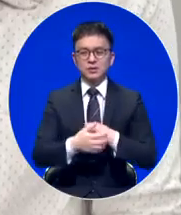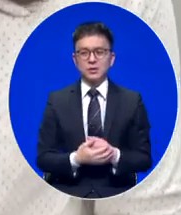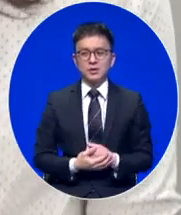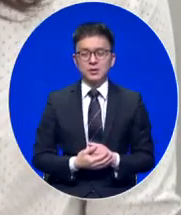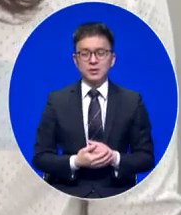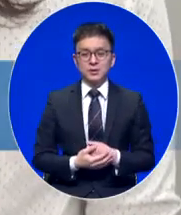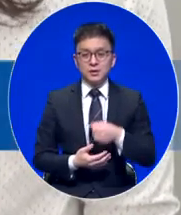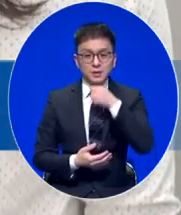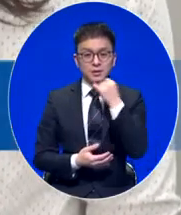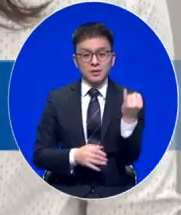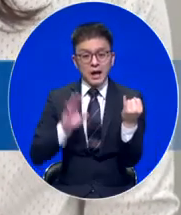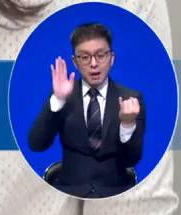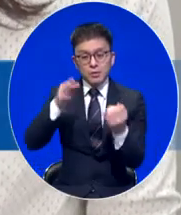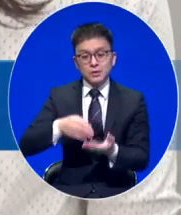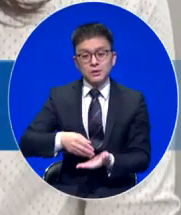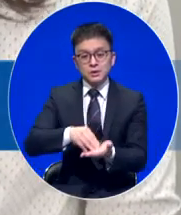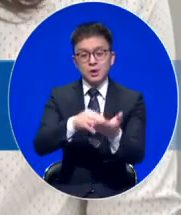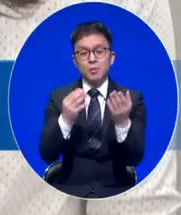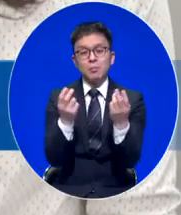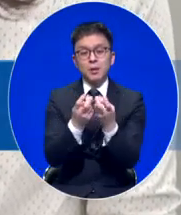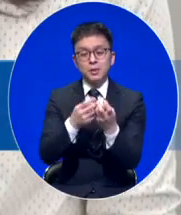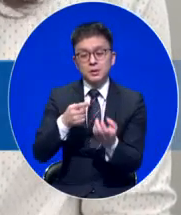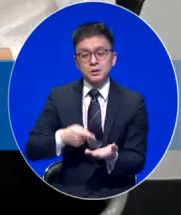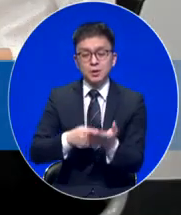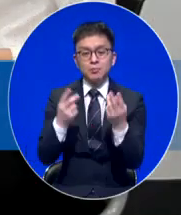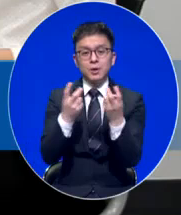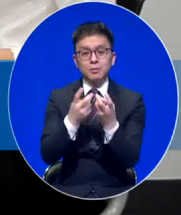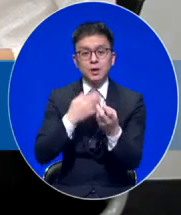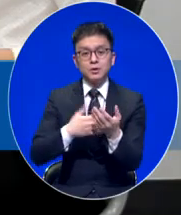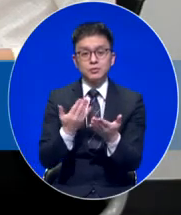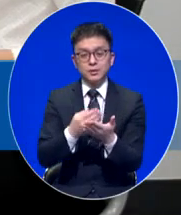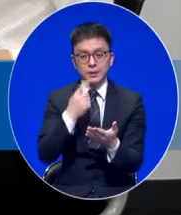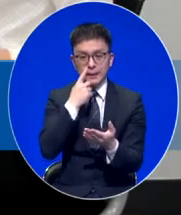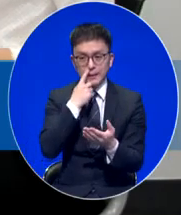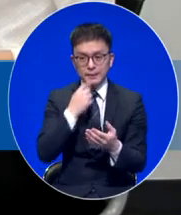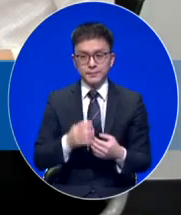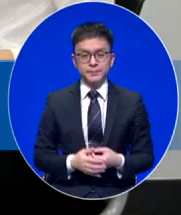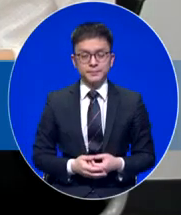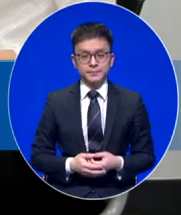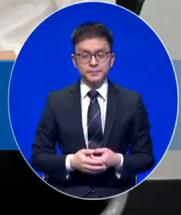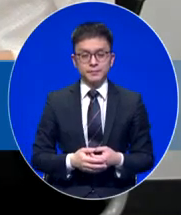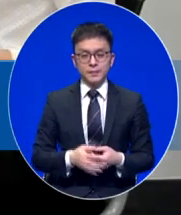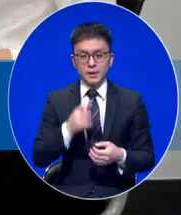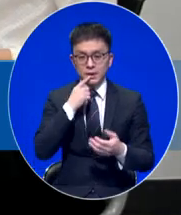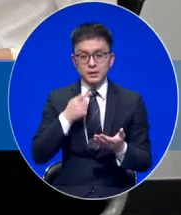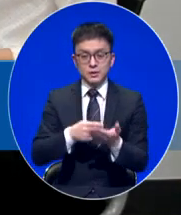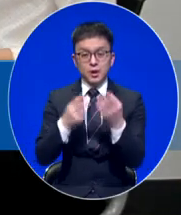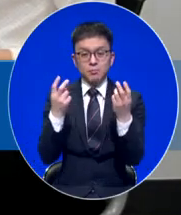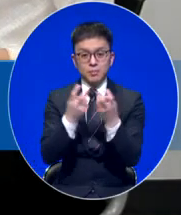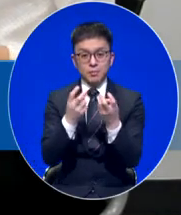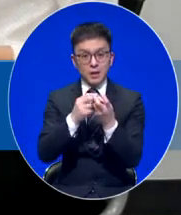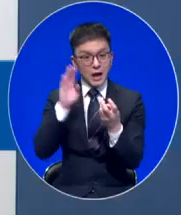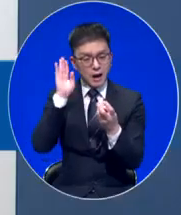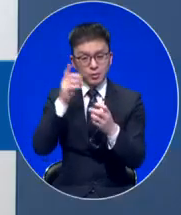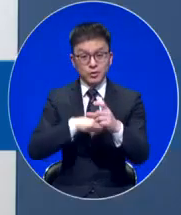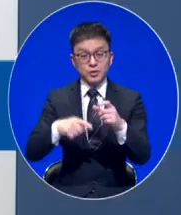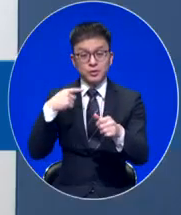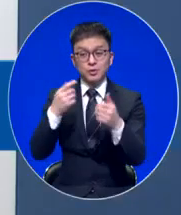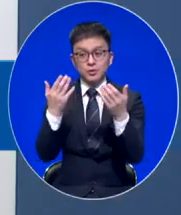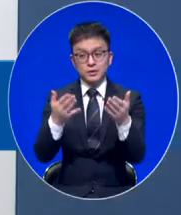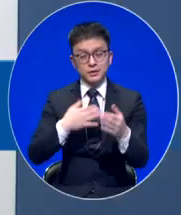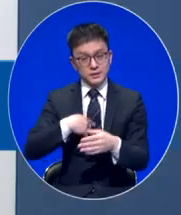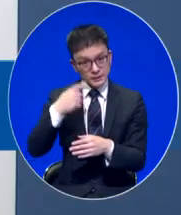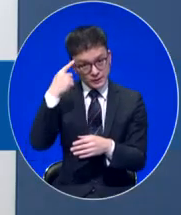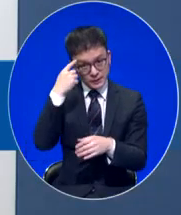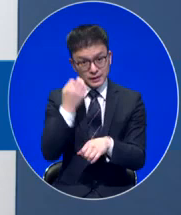어떻게 하면 이용할 수 있는게 신청 방법이 따로 있을까요 센터 들을 확충이 나가면서 신청하시는 방법들은 다시 알려 드릴 텐데 저희가